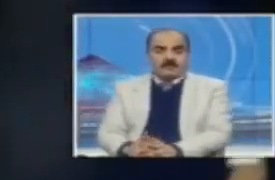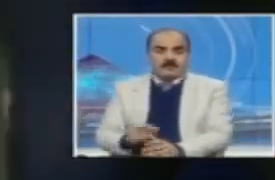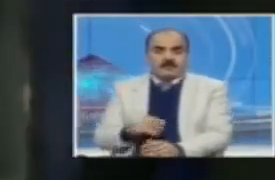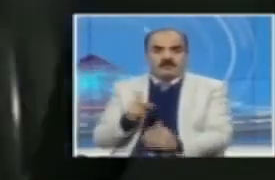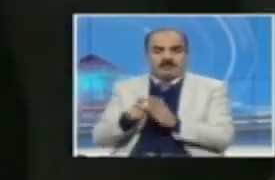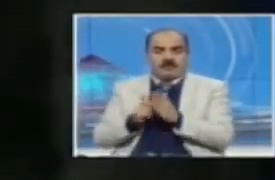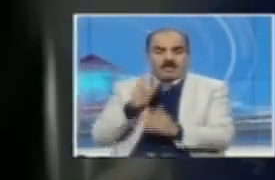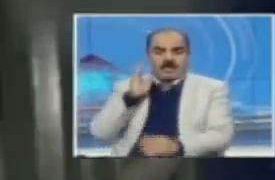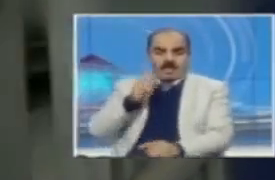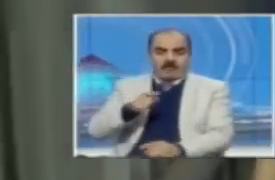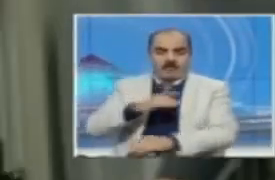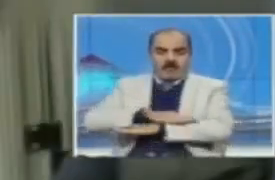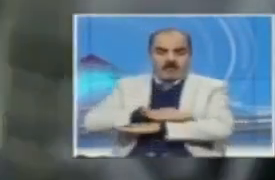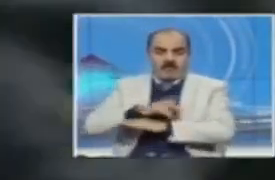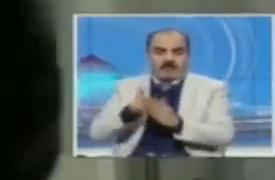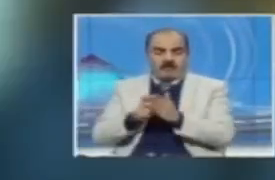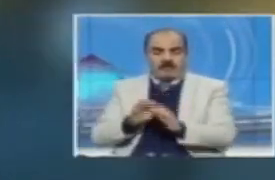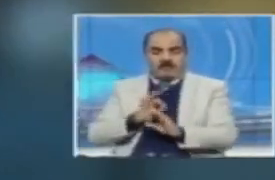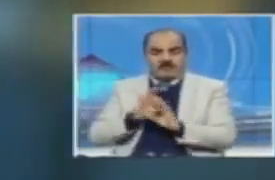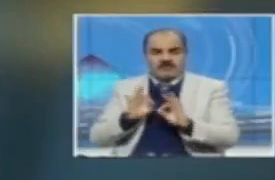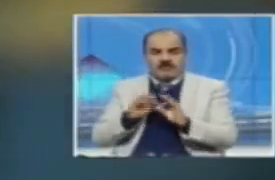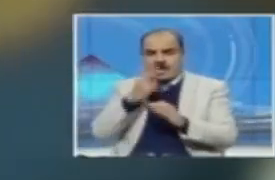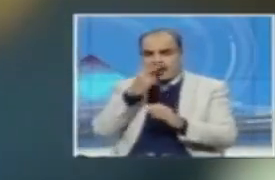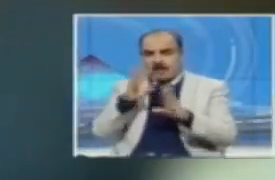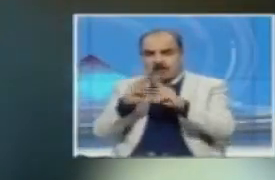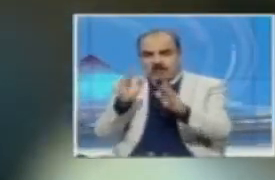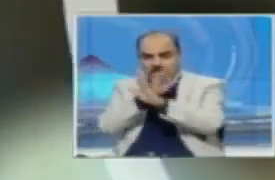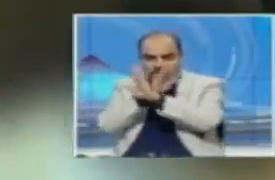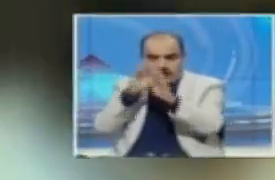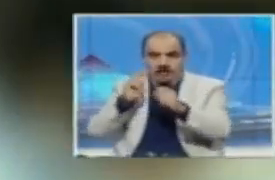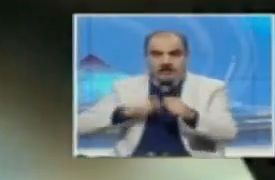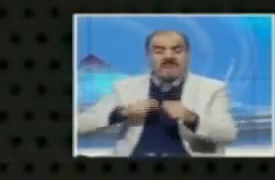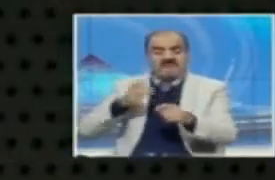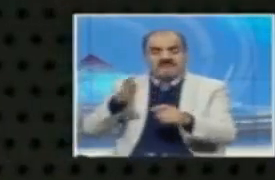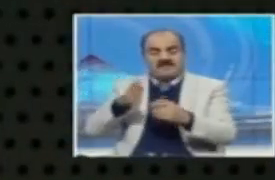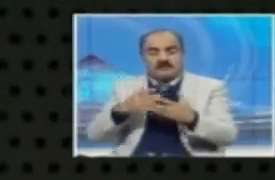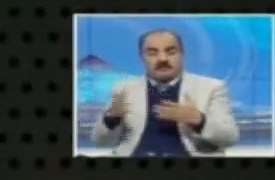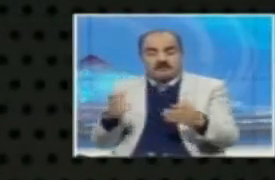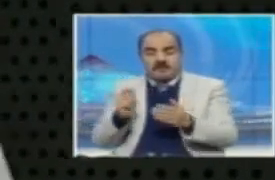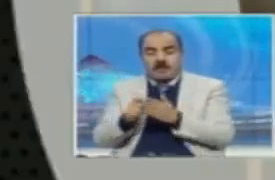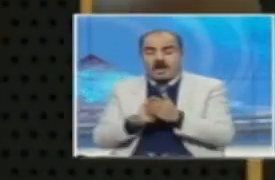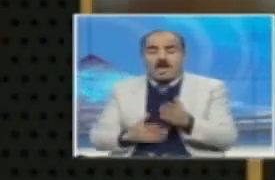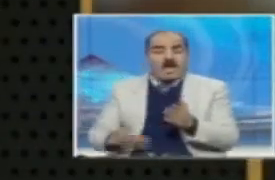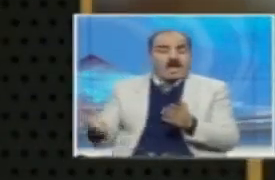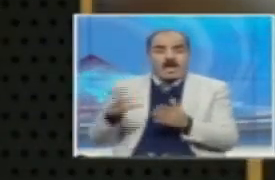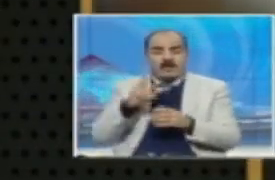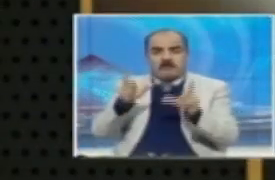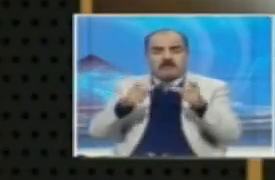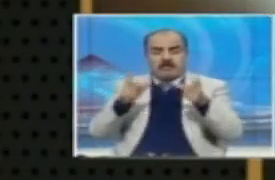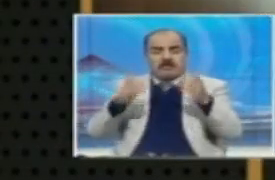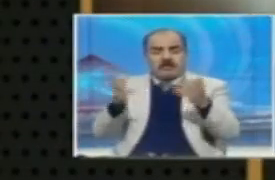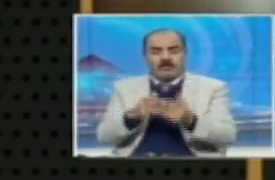وترسيخا لمبدأ سيادة القانون، نجحت أجهزة وزارة الداخلية في مجال تنفيذ الأحكام في تنفيذ